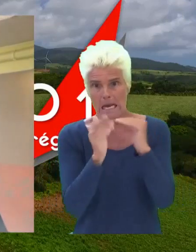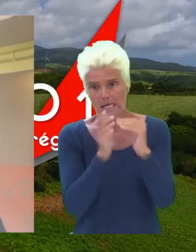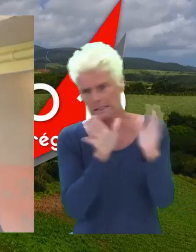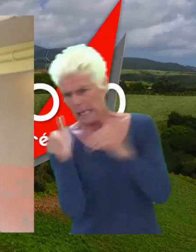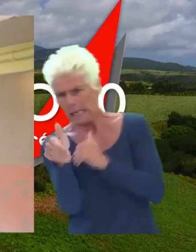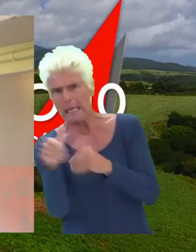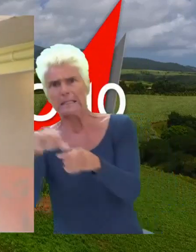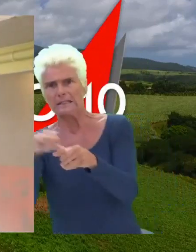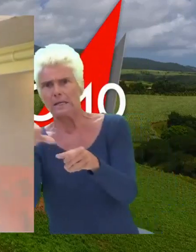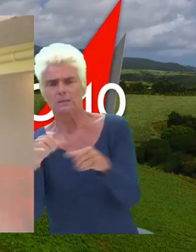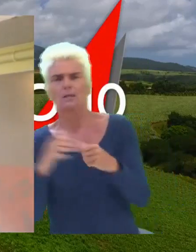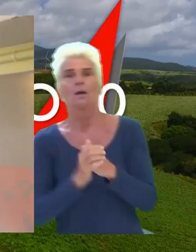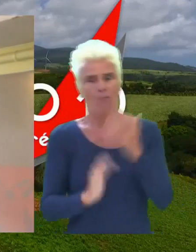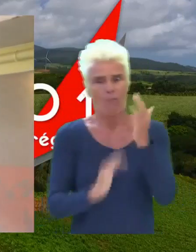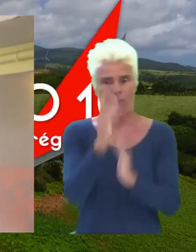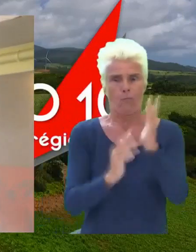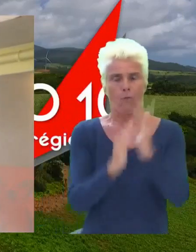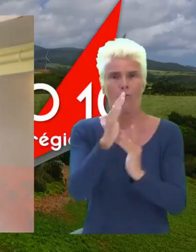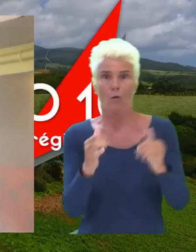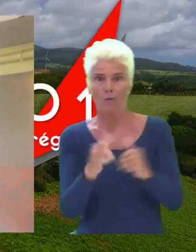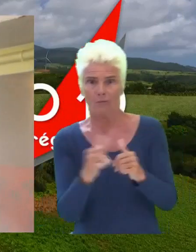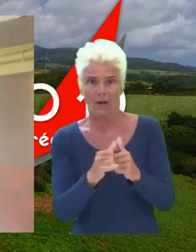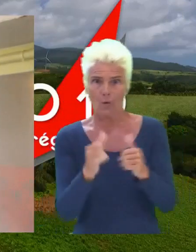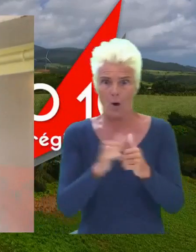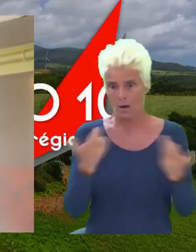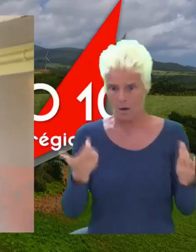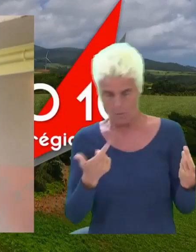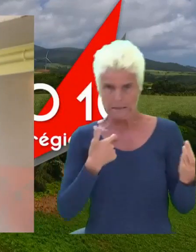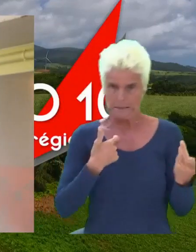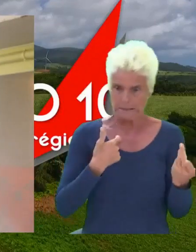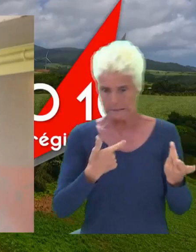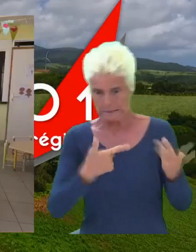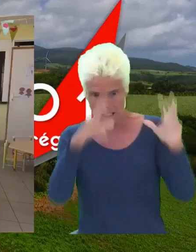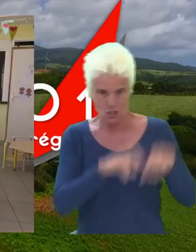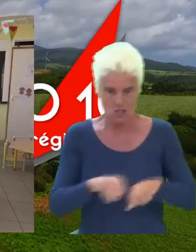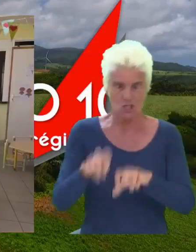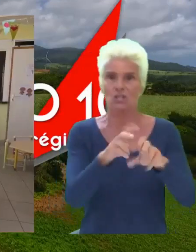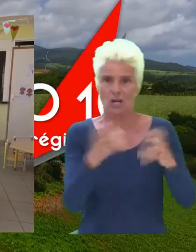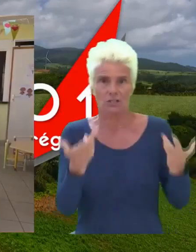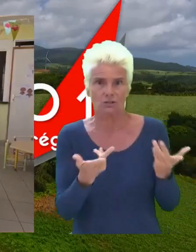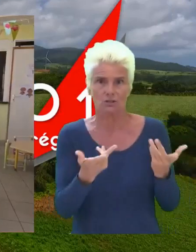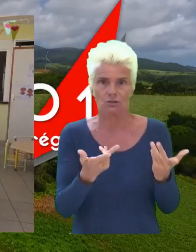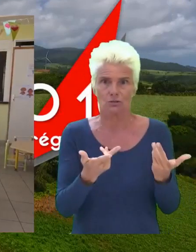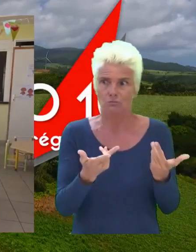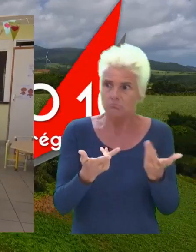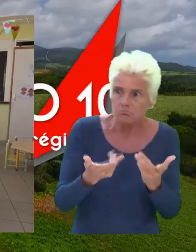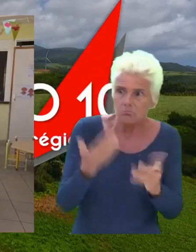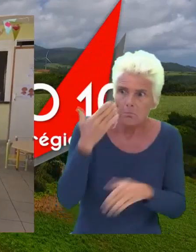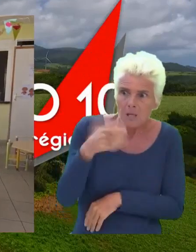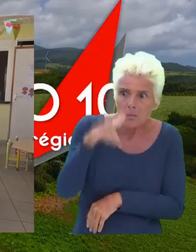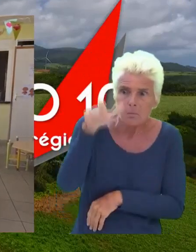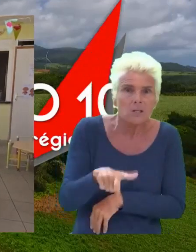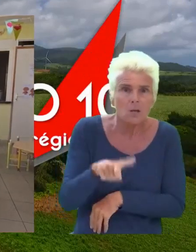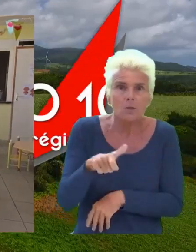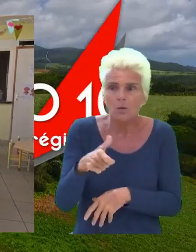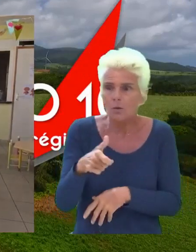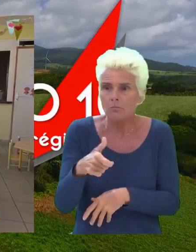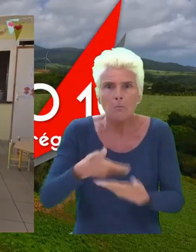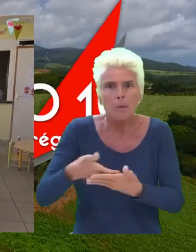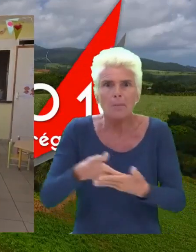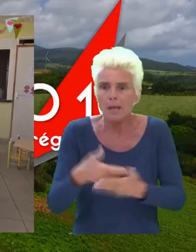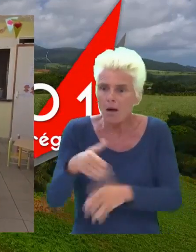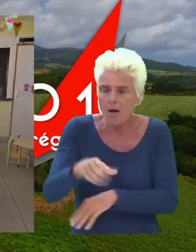donc nous allons mettre en œuvre une LDV 500 afin de procéder à la recherche de la du bébé